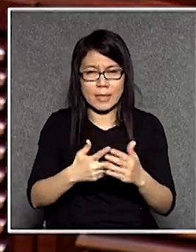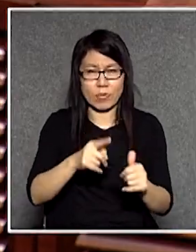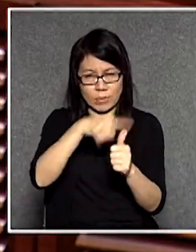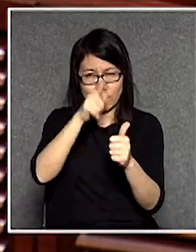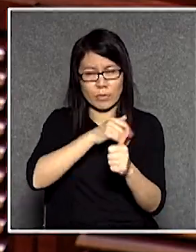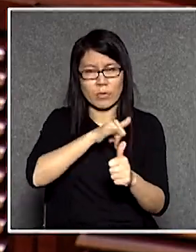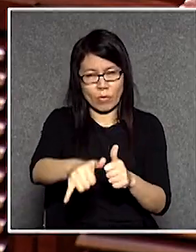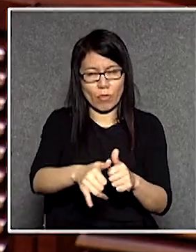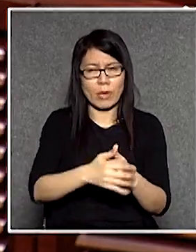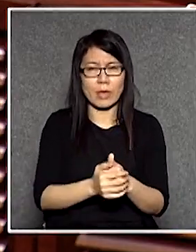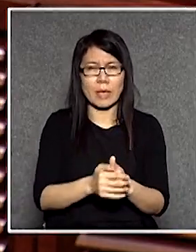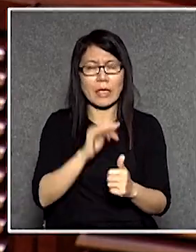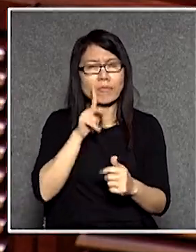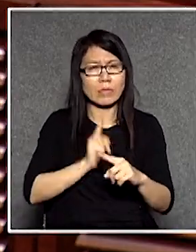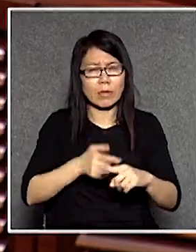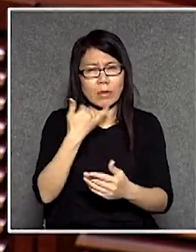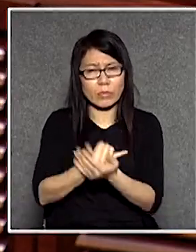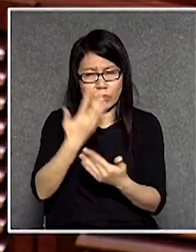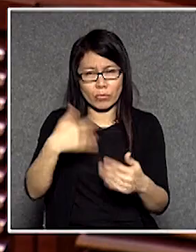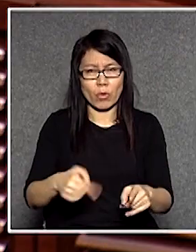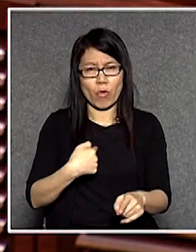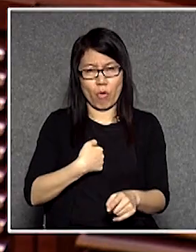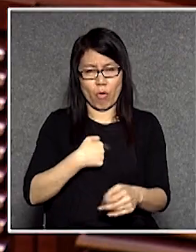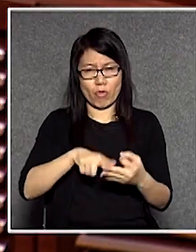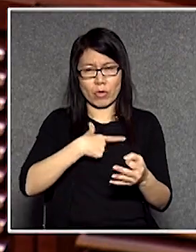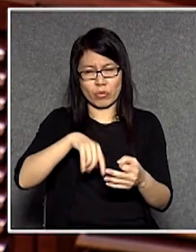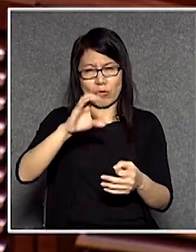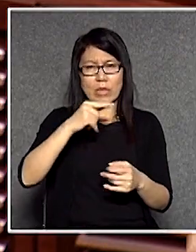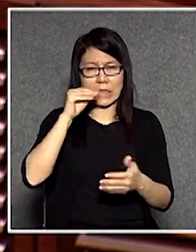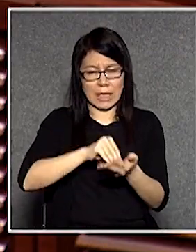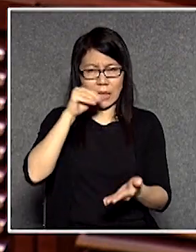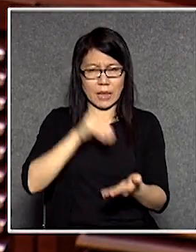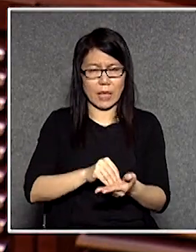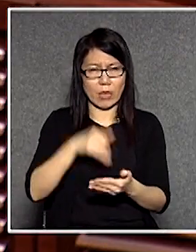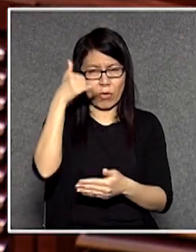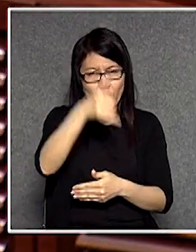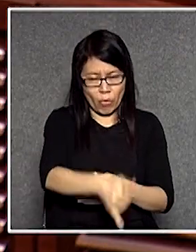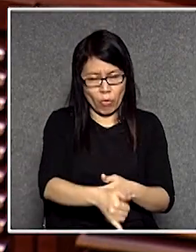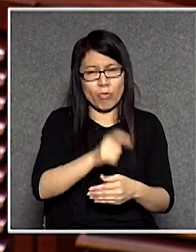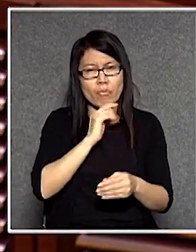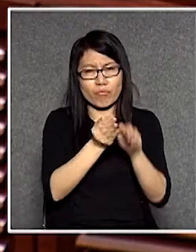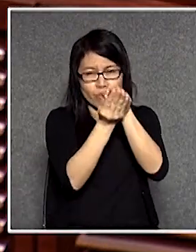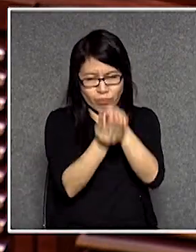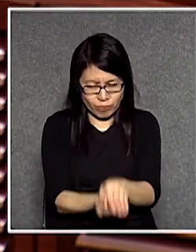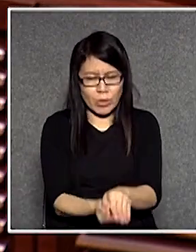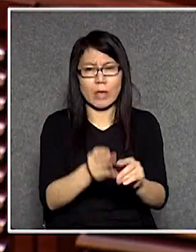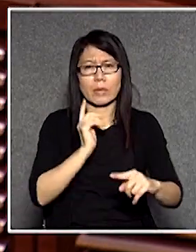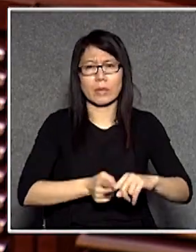万一因此而殉职，我蒋丽云一定会出席他的告别仪式。